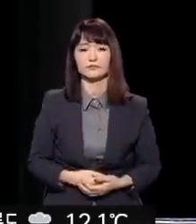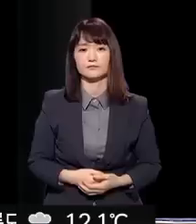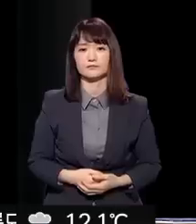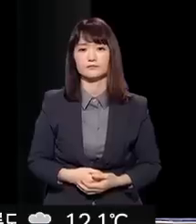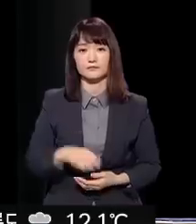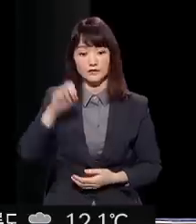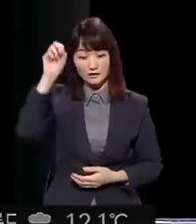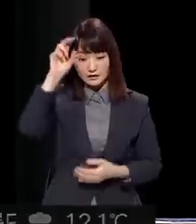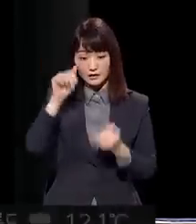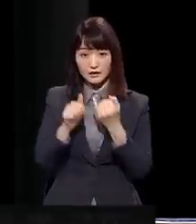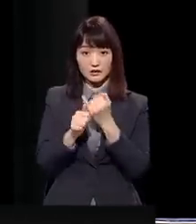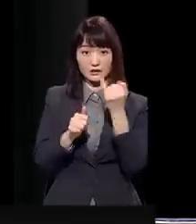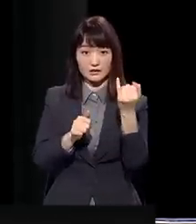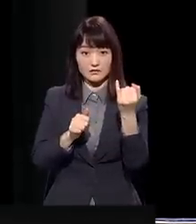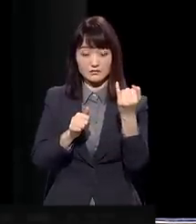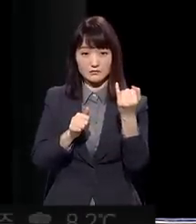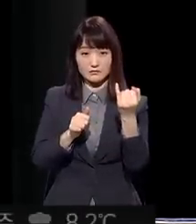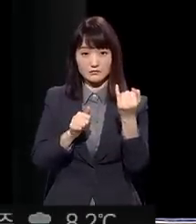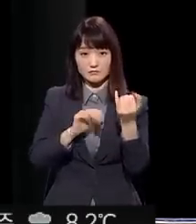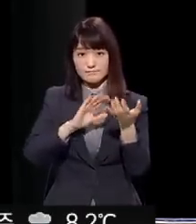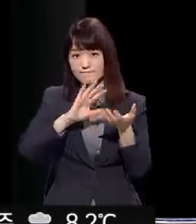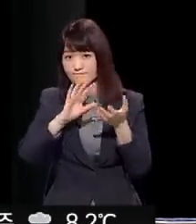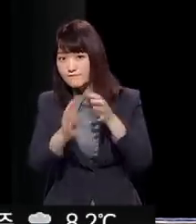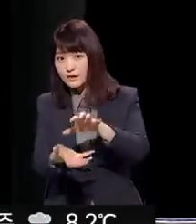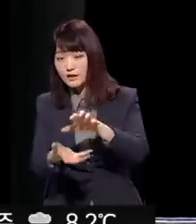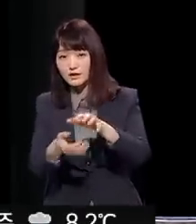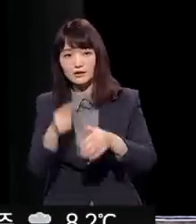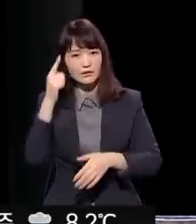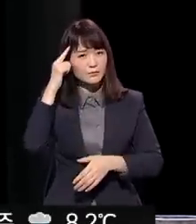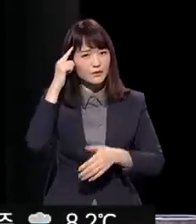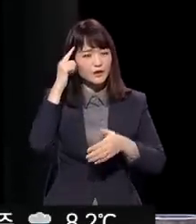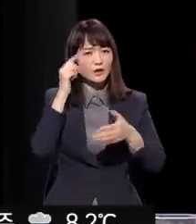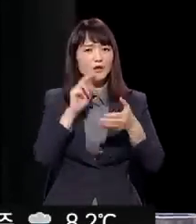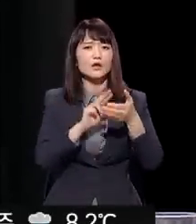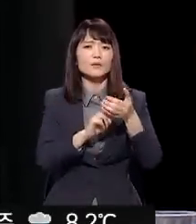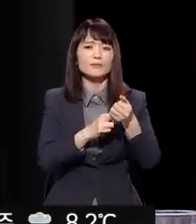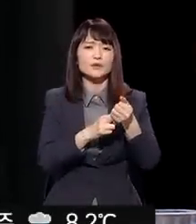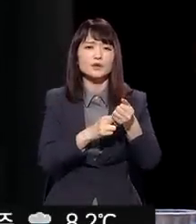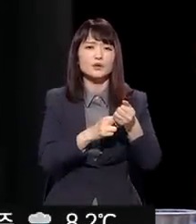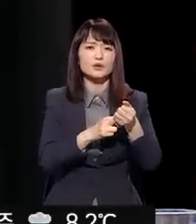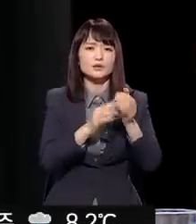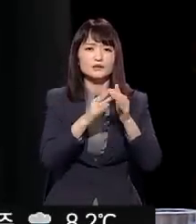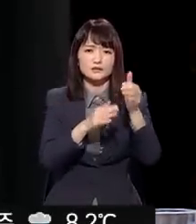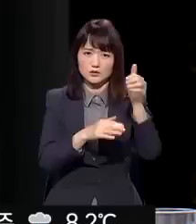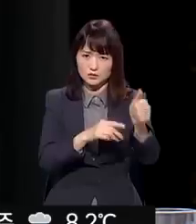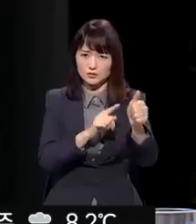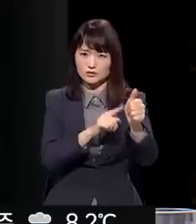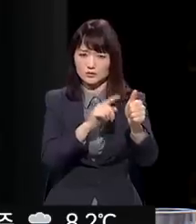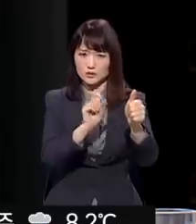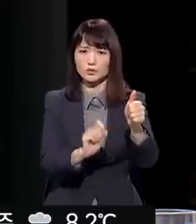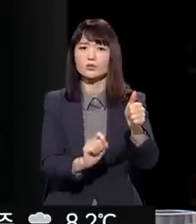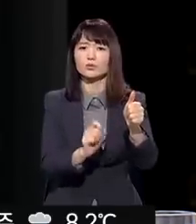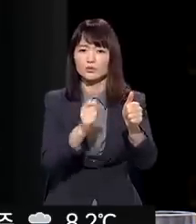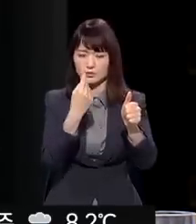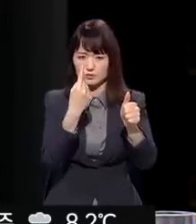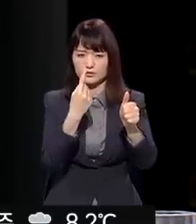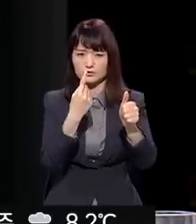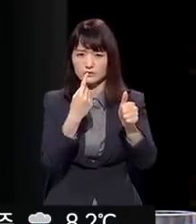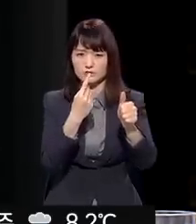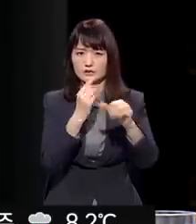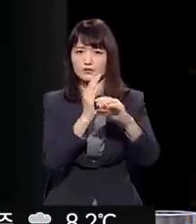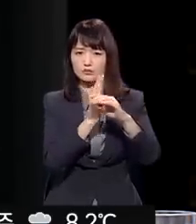것처럼 갑자기 아내가 돌변을 했다는 건데 이 미용실 원장이라는 사람이 어떻게 보면 이 사달의 복판에 서